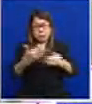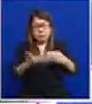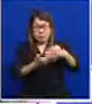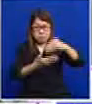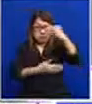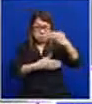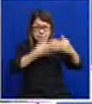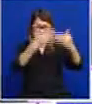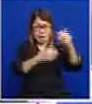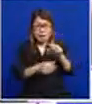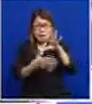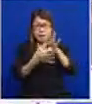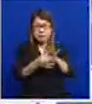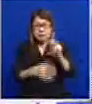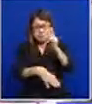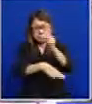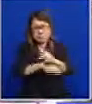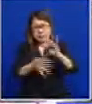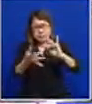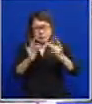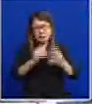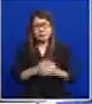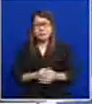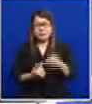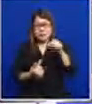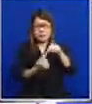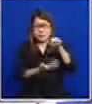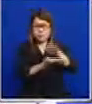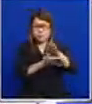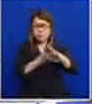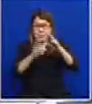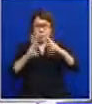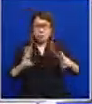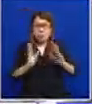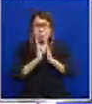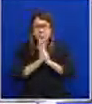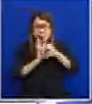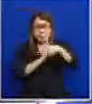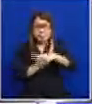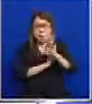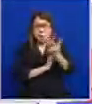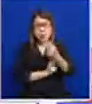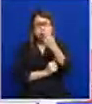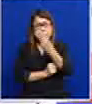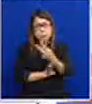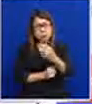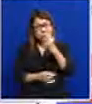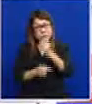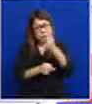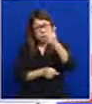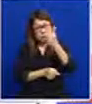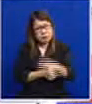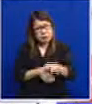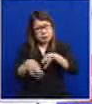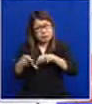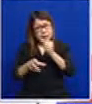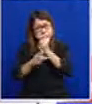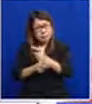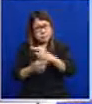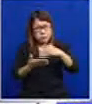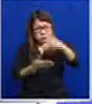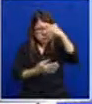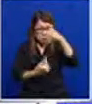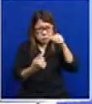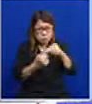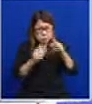ผ่านระบบเทคโนโลยีสารสนเทศที่โรงเรียนวัดบึงพระจังหวัดพิษณุโลกเพื่อติดตามประสิทธิภาพด้านการจัดการศึกษาทางไกลผ่าน